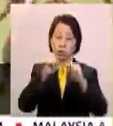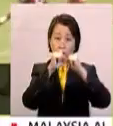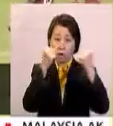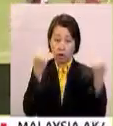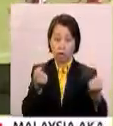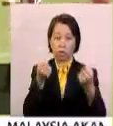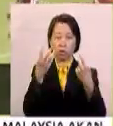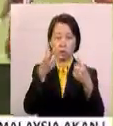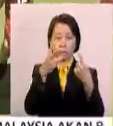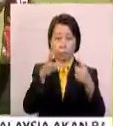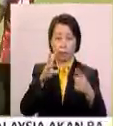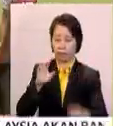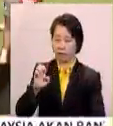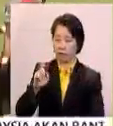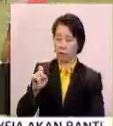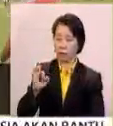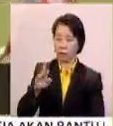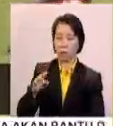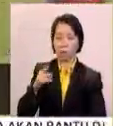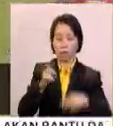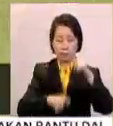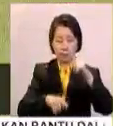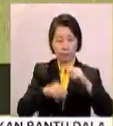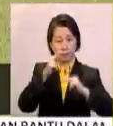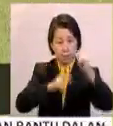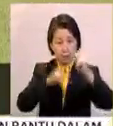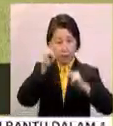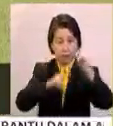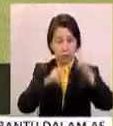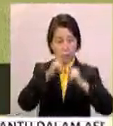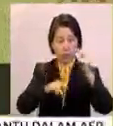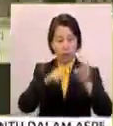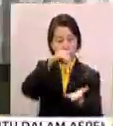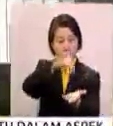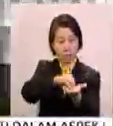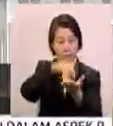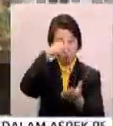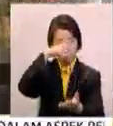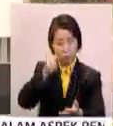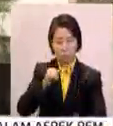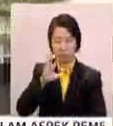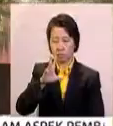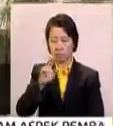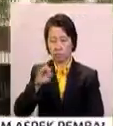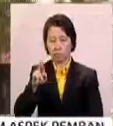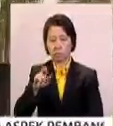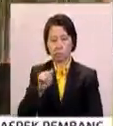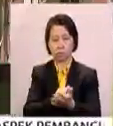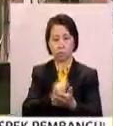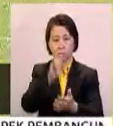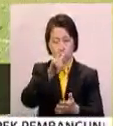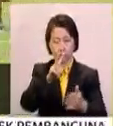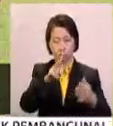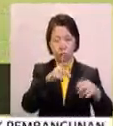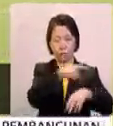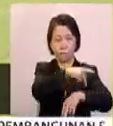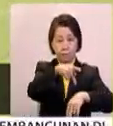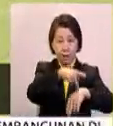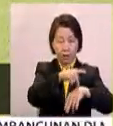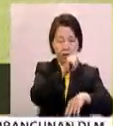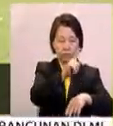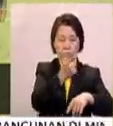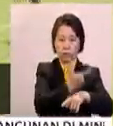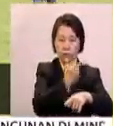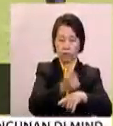16 ekar yang akan dibina di Persi 14 Putrajaya itu akan memuatkan 5,000 tempat duduk dengan dua padang, iaitu sebuah padang latihan dan